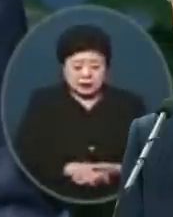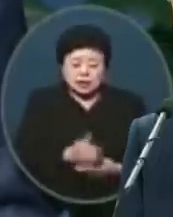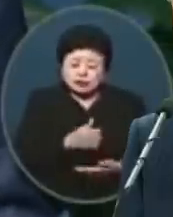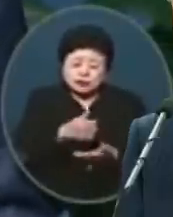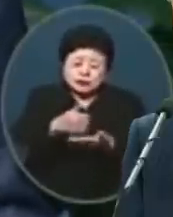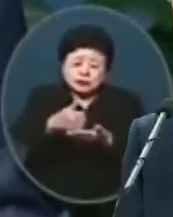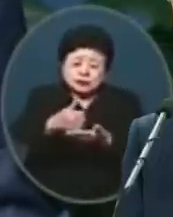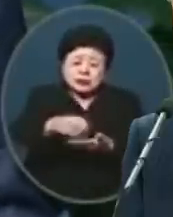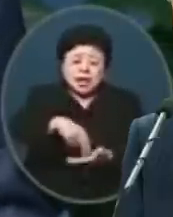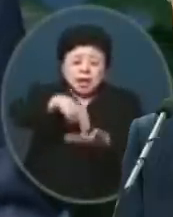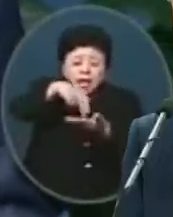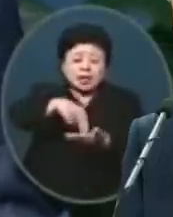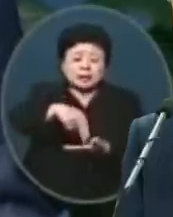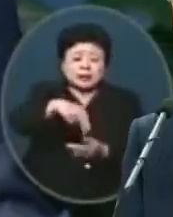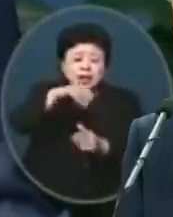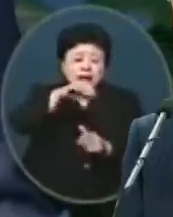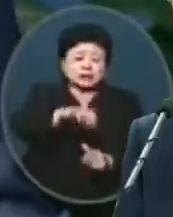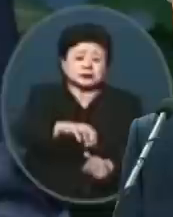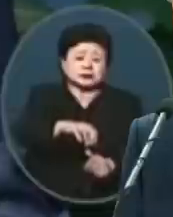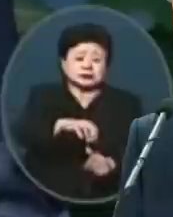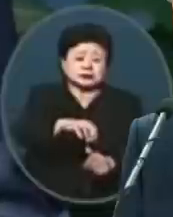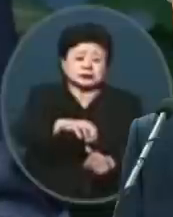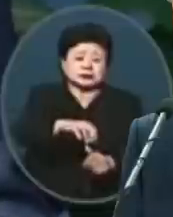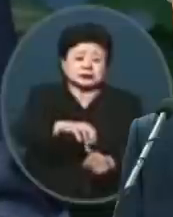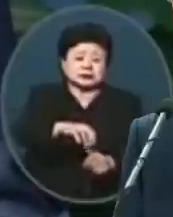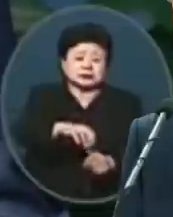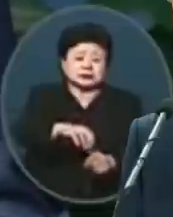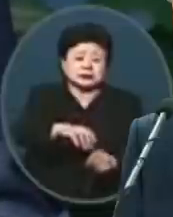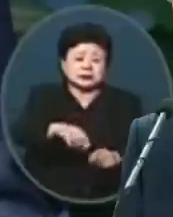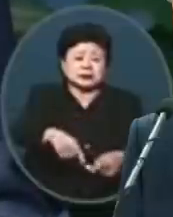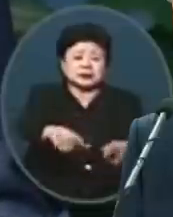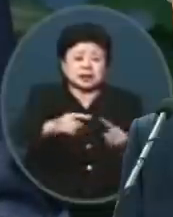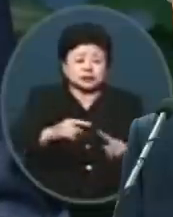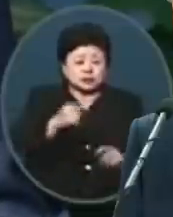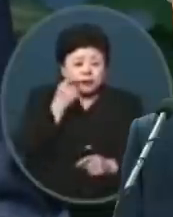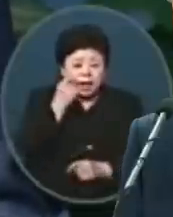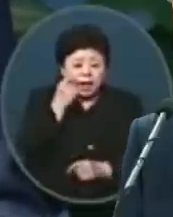주님, 엘리베이터에 갇혀서 들어가도 나가도 못합니다.